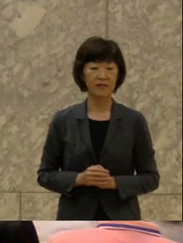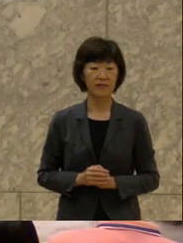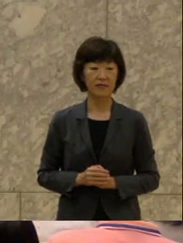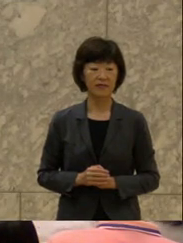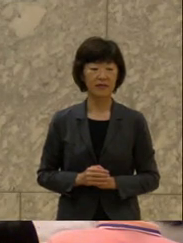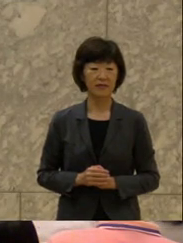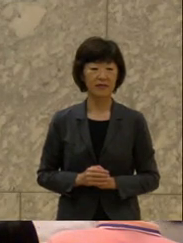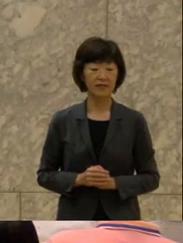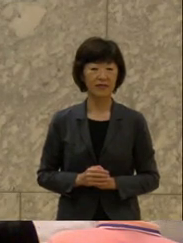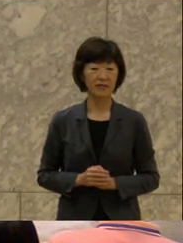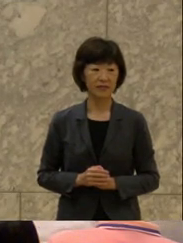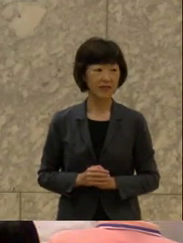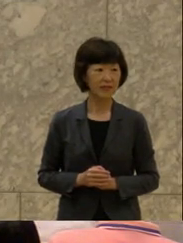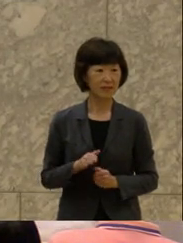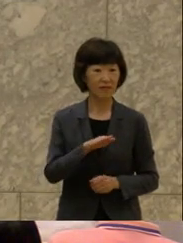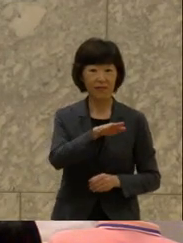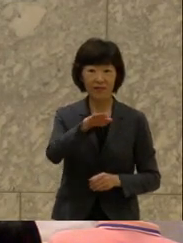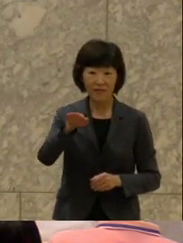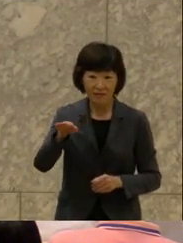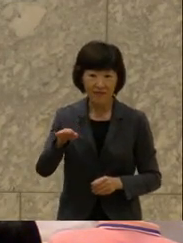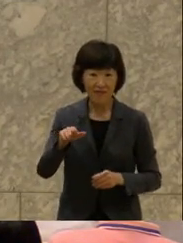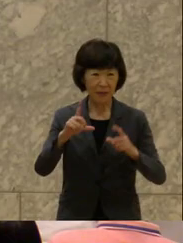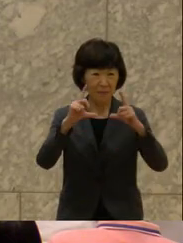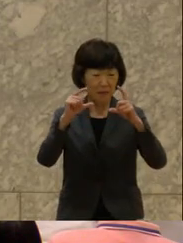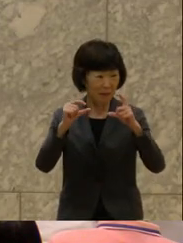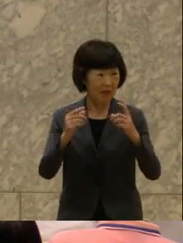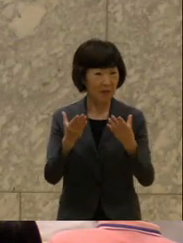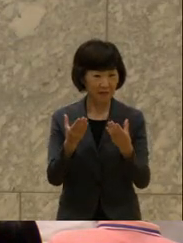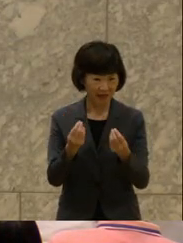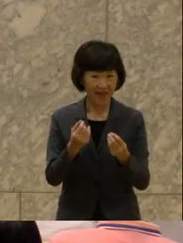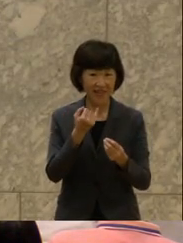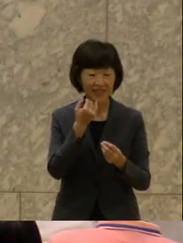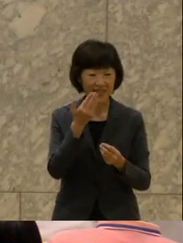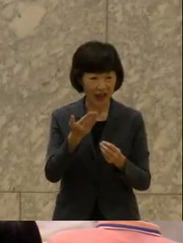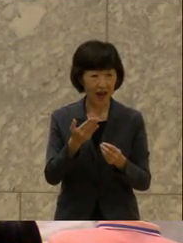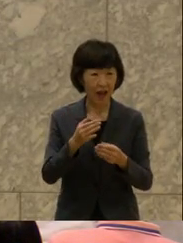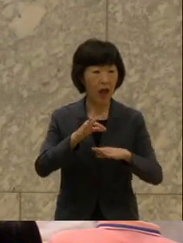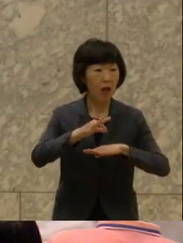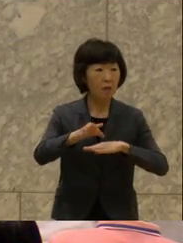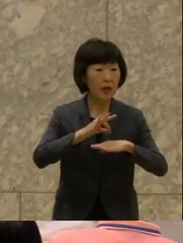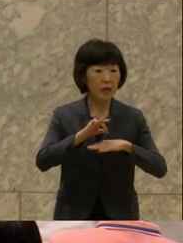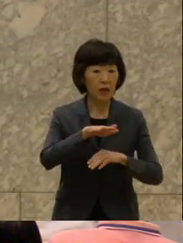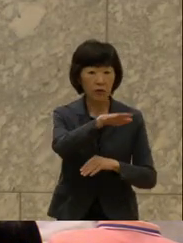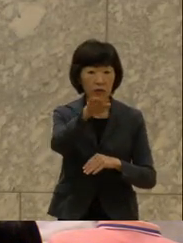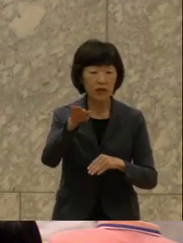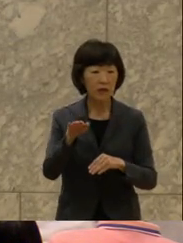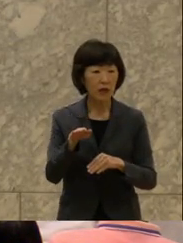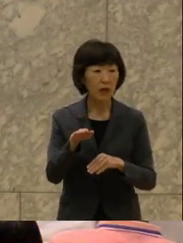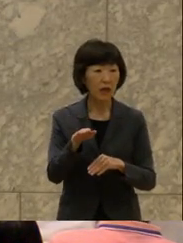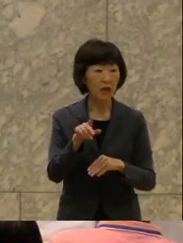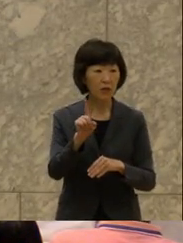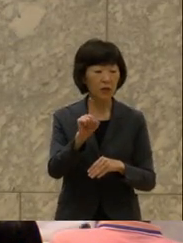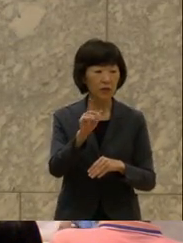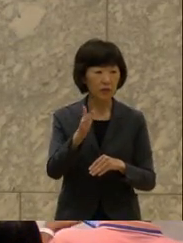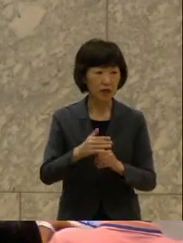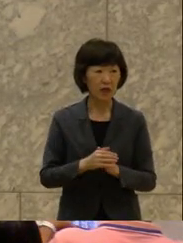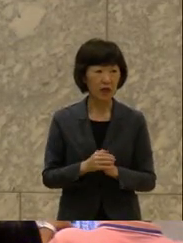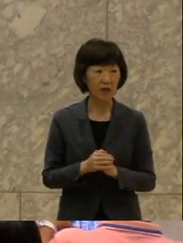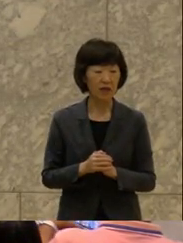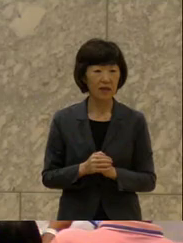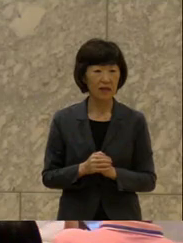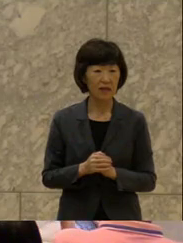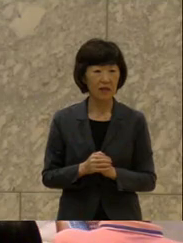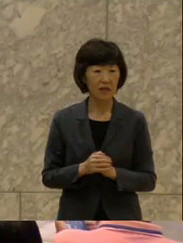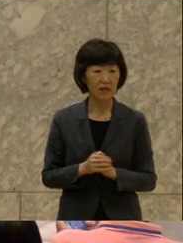はい皆様よろしいでしょうかメディアの方いかがでしょうかよろしければなると